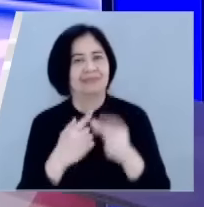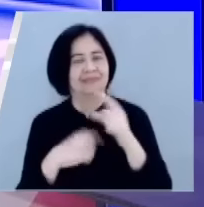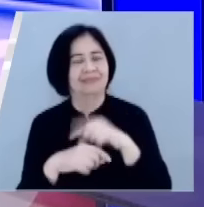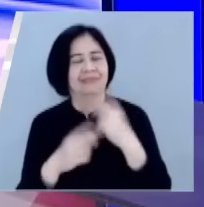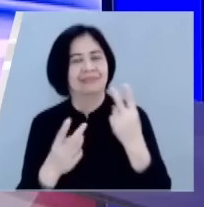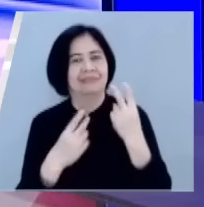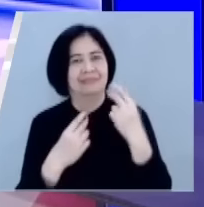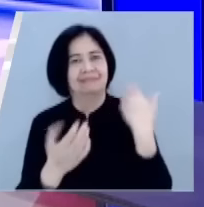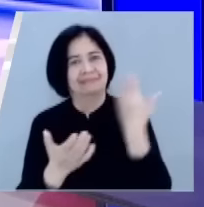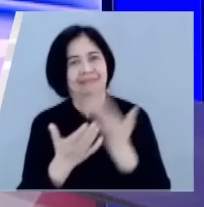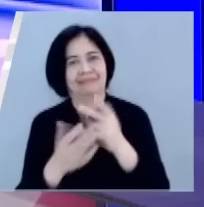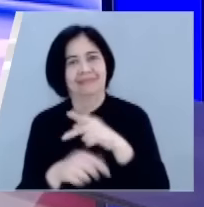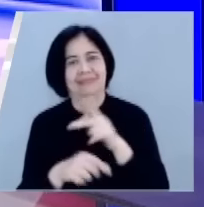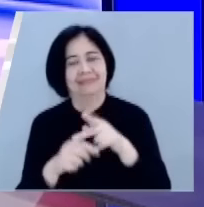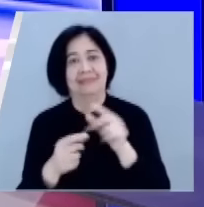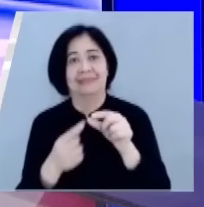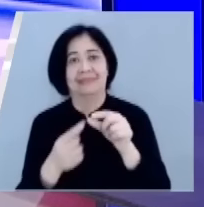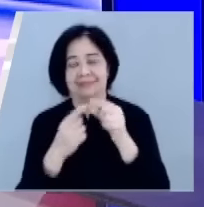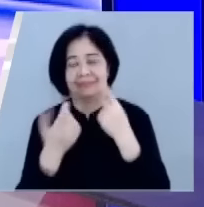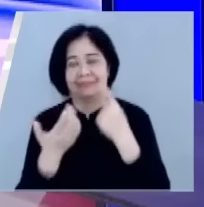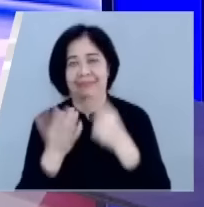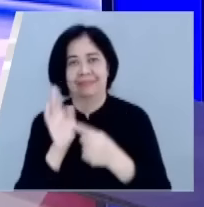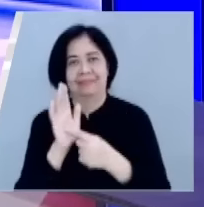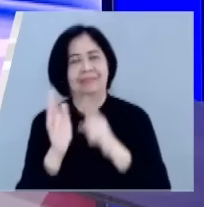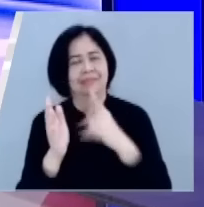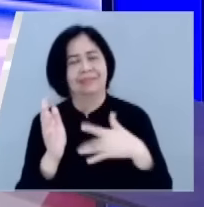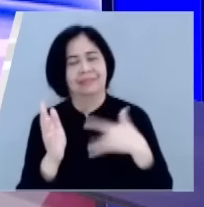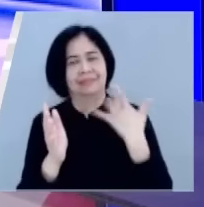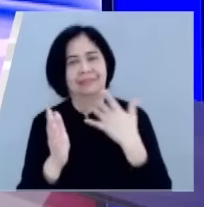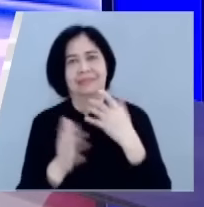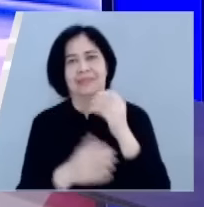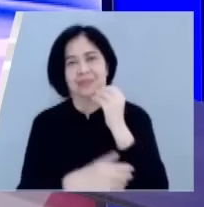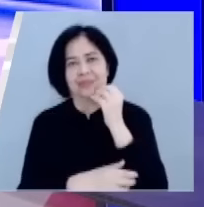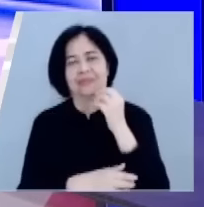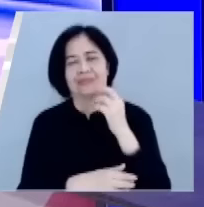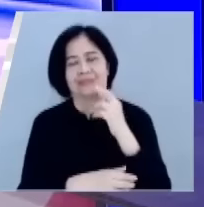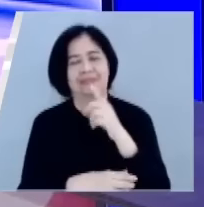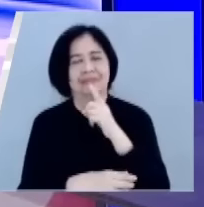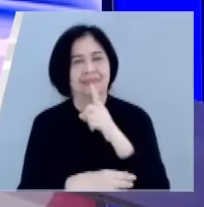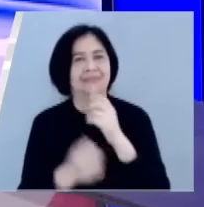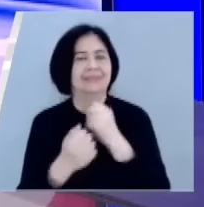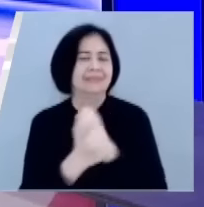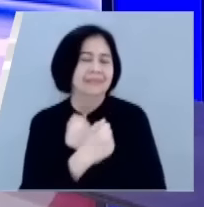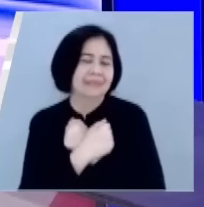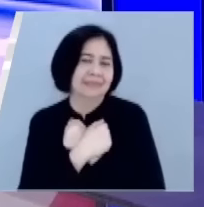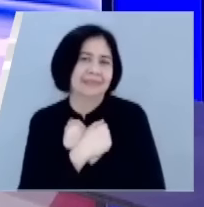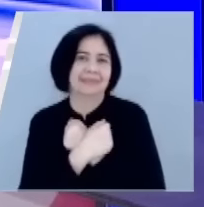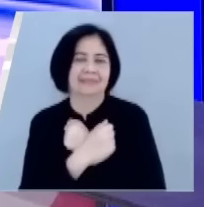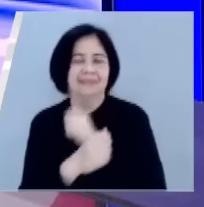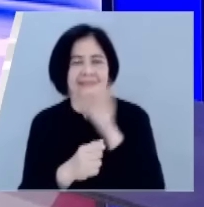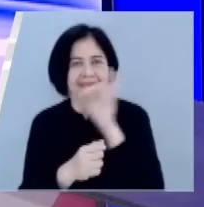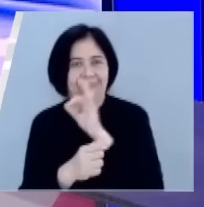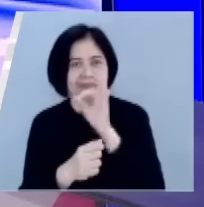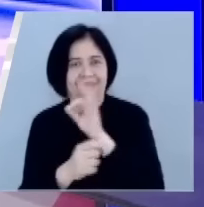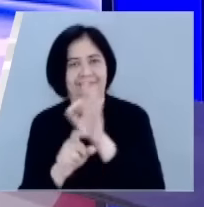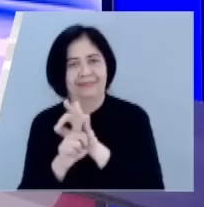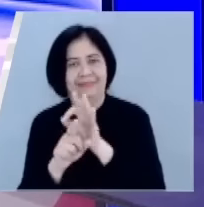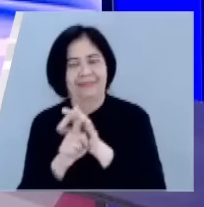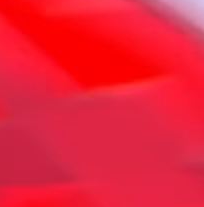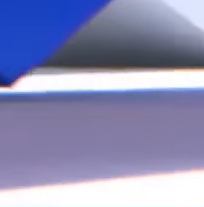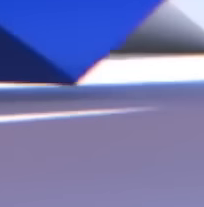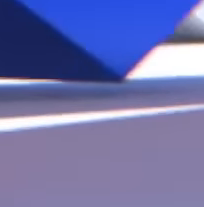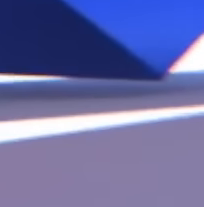Pilipinas. Sa special snippet, damang-dama raw ni Olivia na she's enough at love ng filler Livies. May report si Von